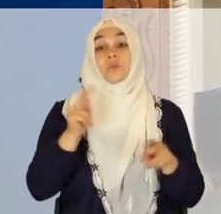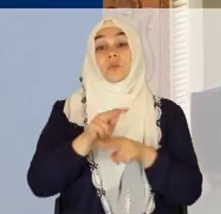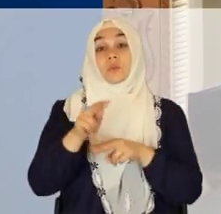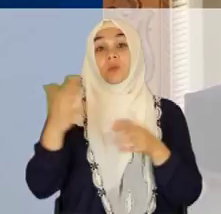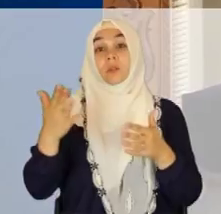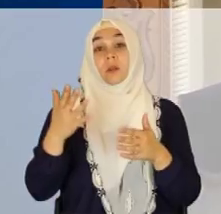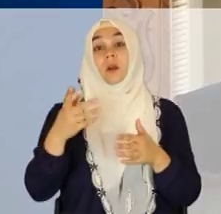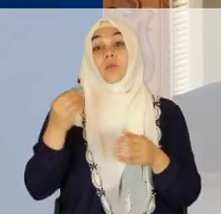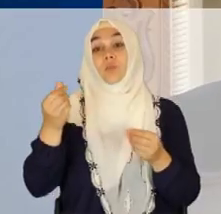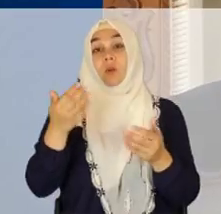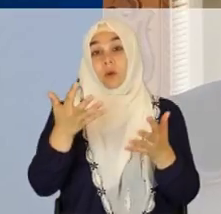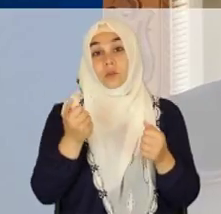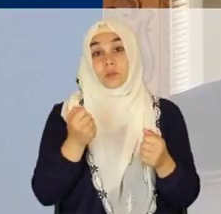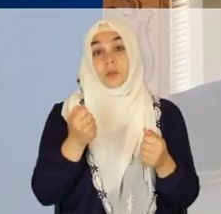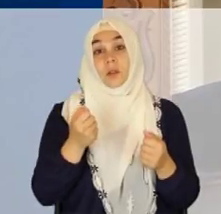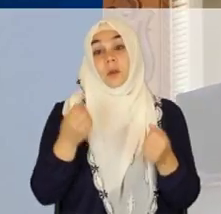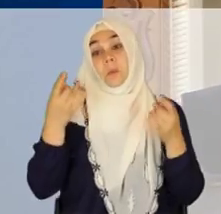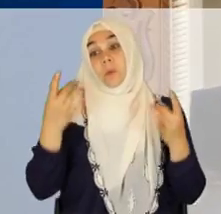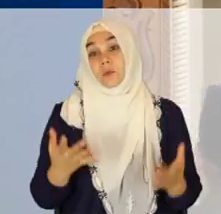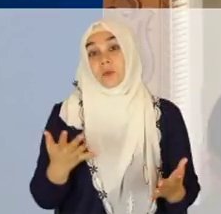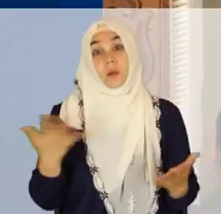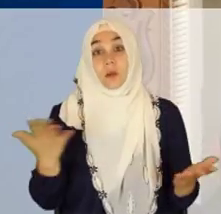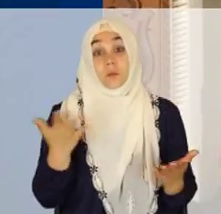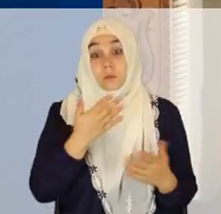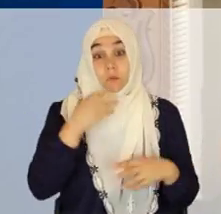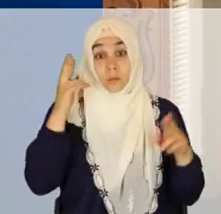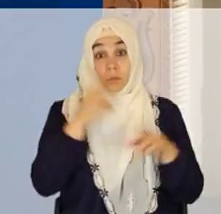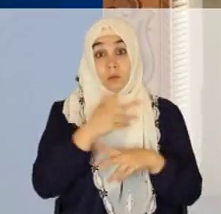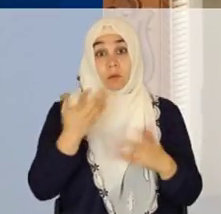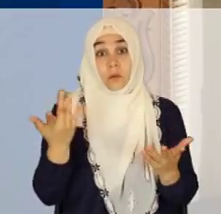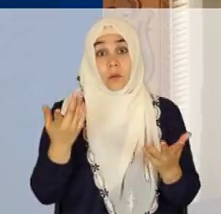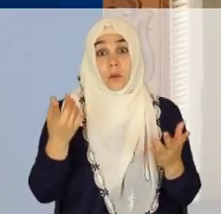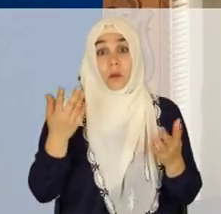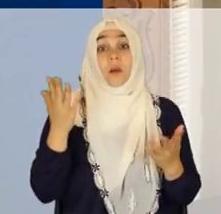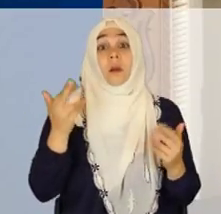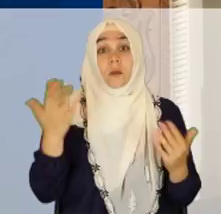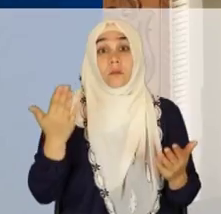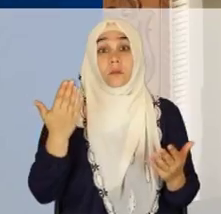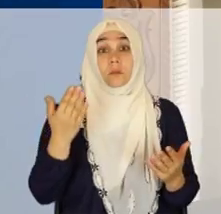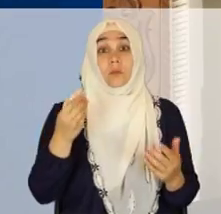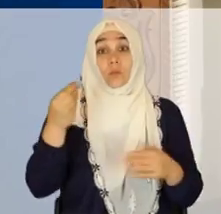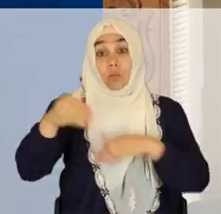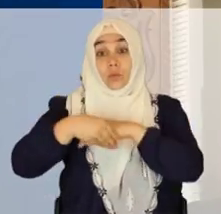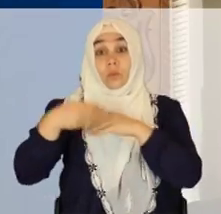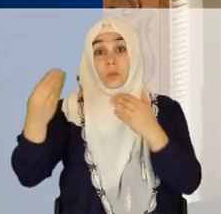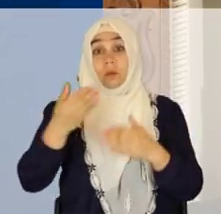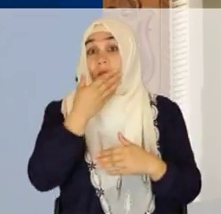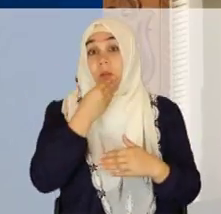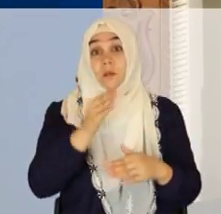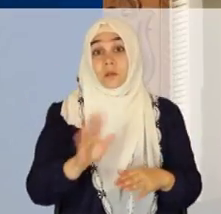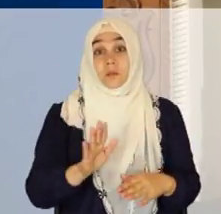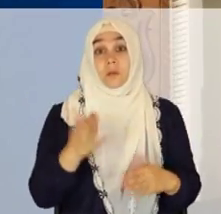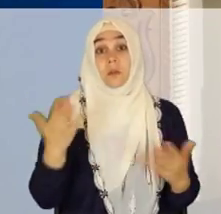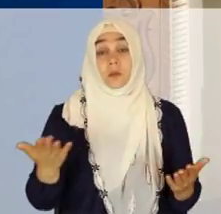O'qituvchilar o'quvchilaridan pul olishi tabiiy hol. Tabiiy hol emas bu, notabiiy hol bu. Mutlaqo tabiiy emas